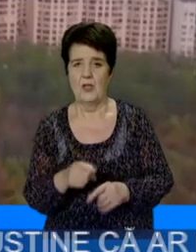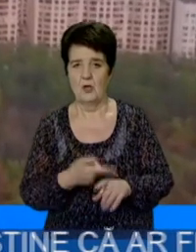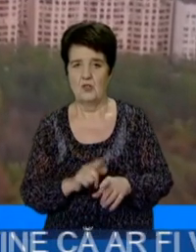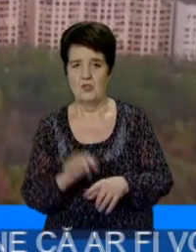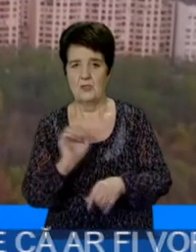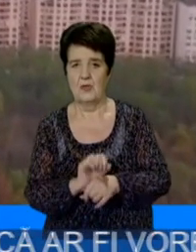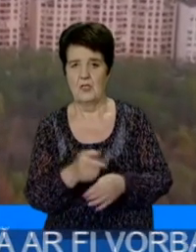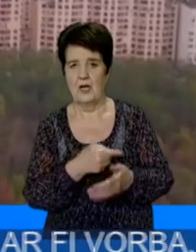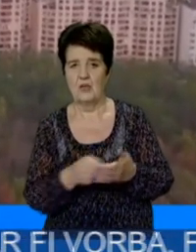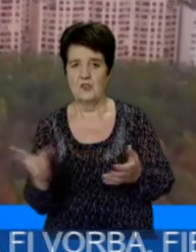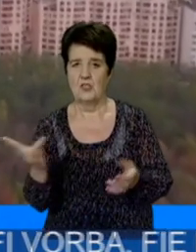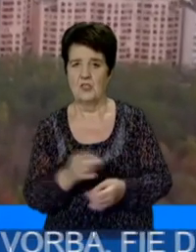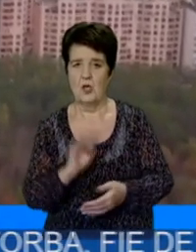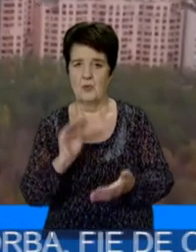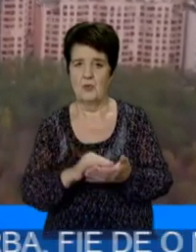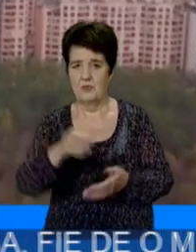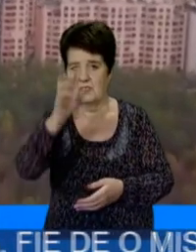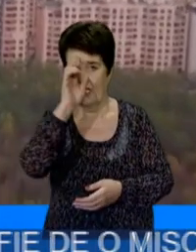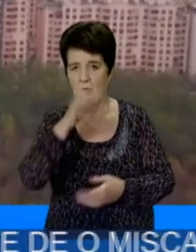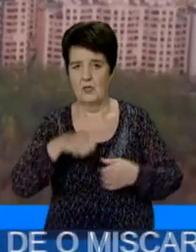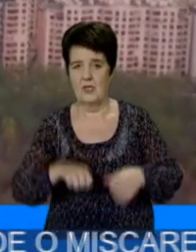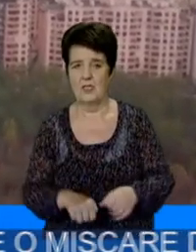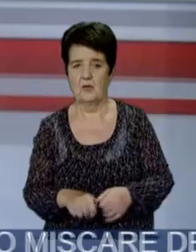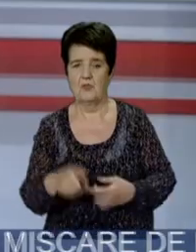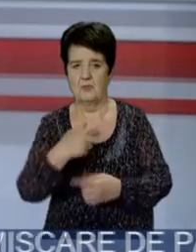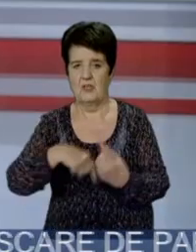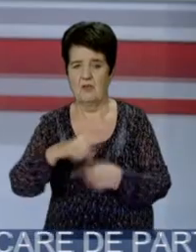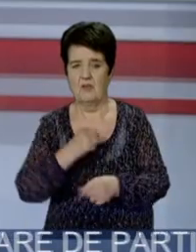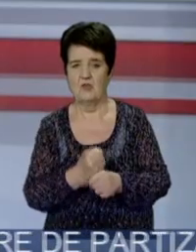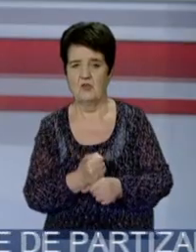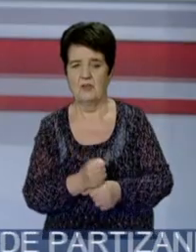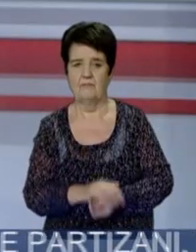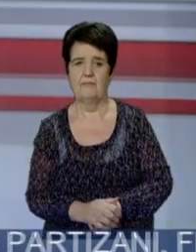accentele trebuie puse pe statul de Drept și pe afaceri